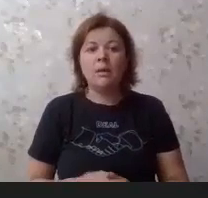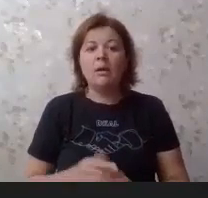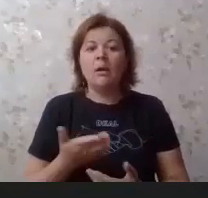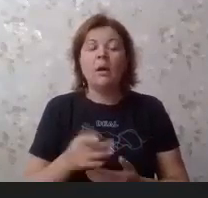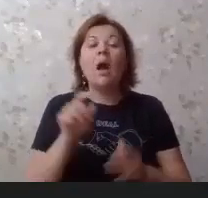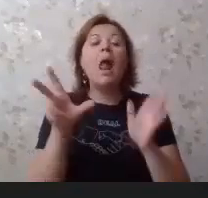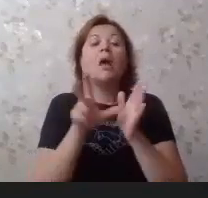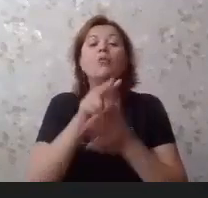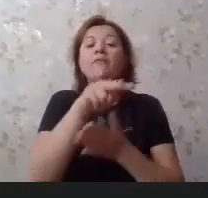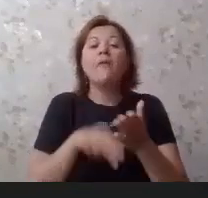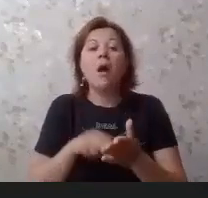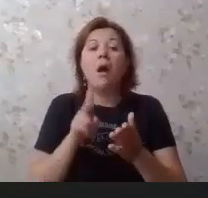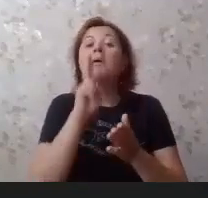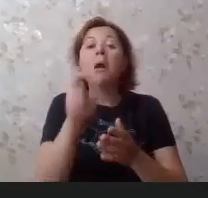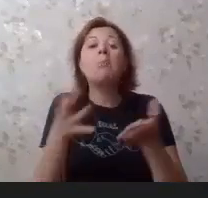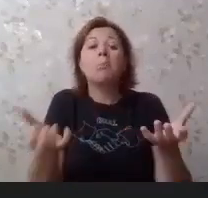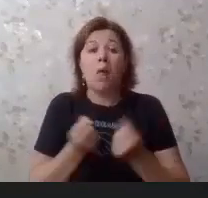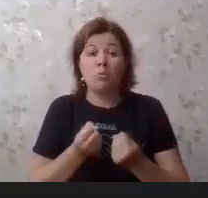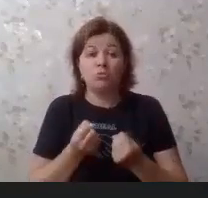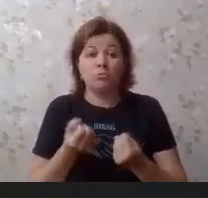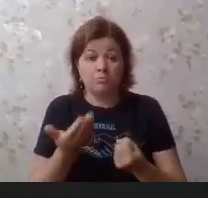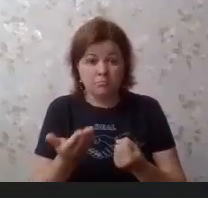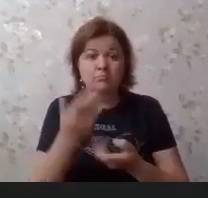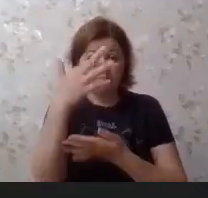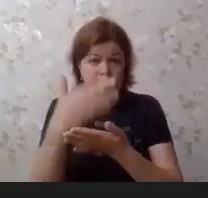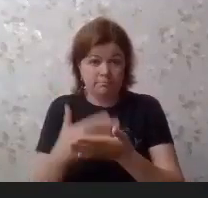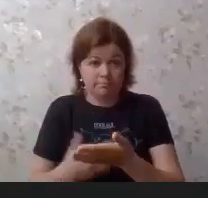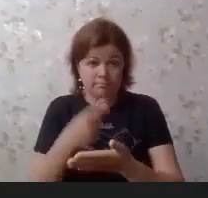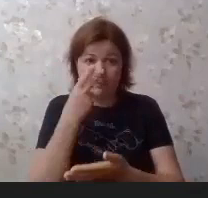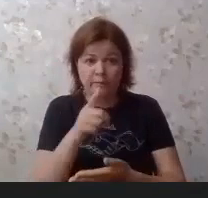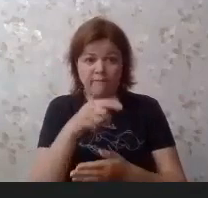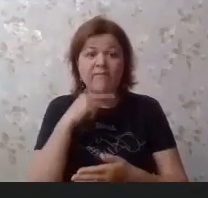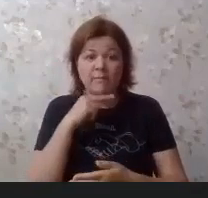Как получить электронный сертификат? Ну, здесь довольно-таки все просто.